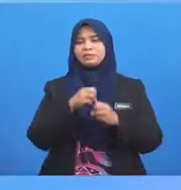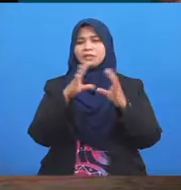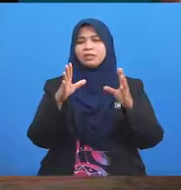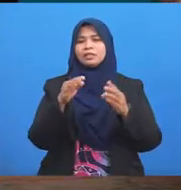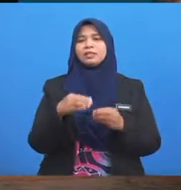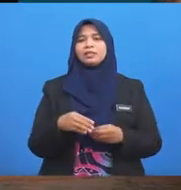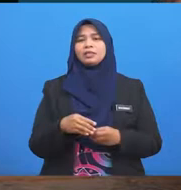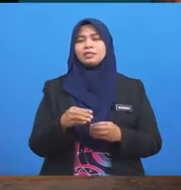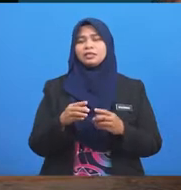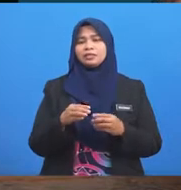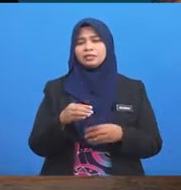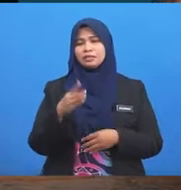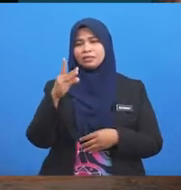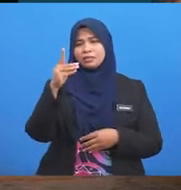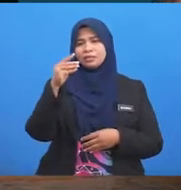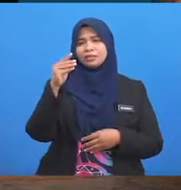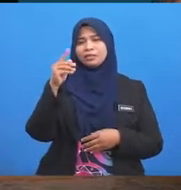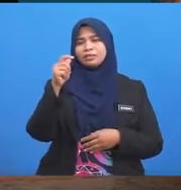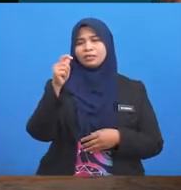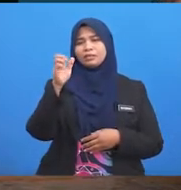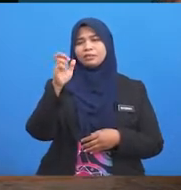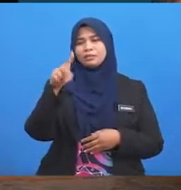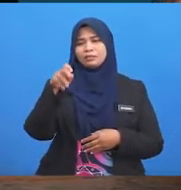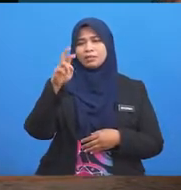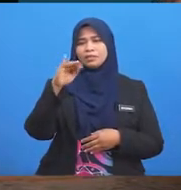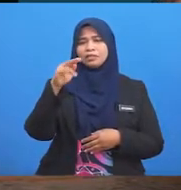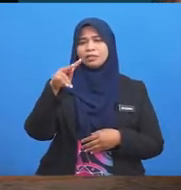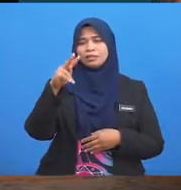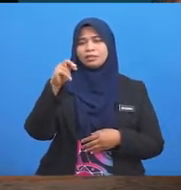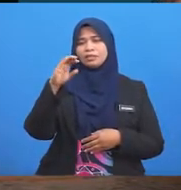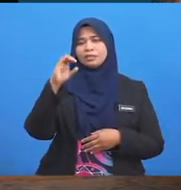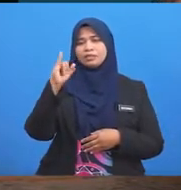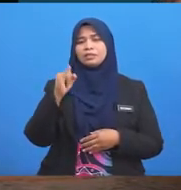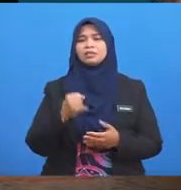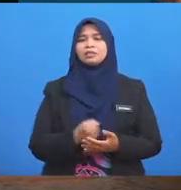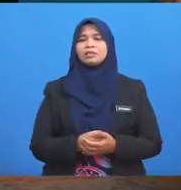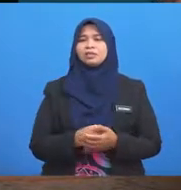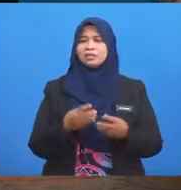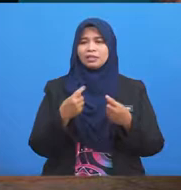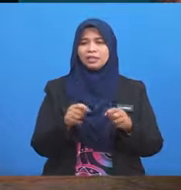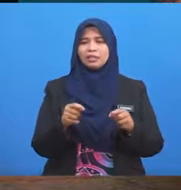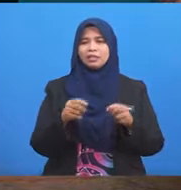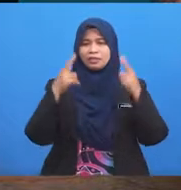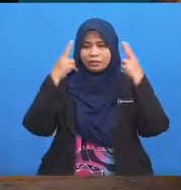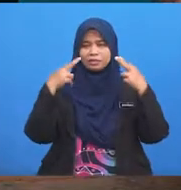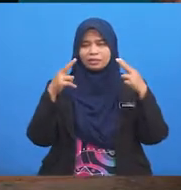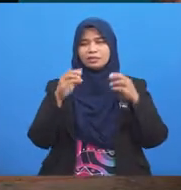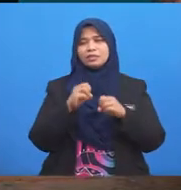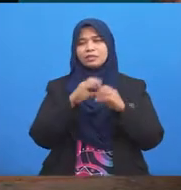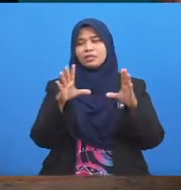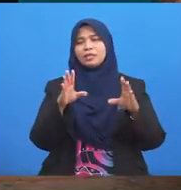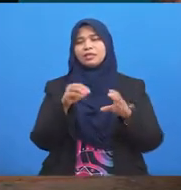terperinci mengenai akad tabarru', Al-Hibah, Al-Wadi'ah dan Al-Qardu telah Ustazah terangkan